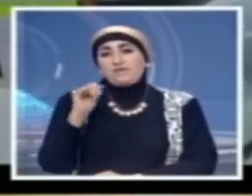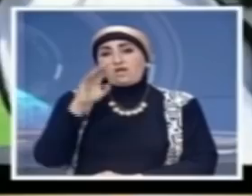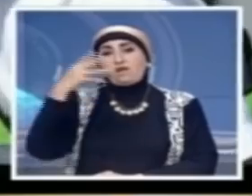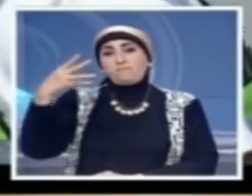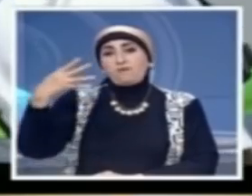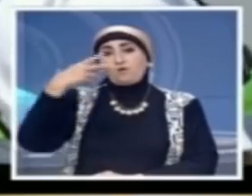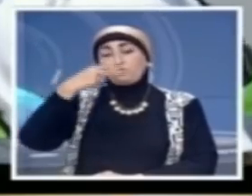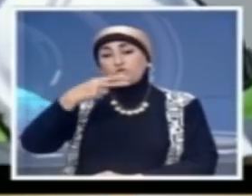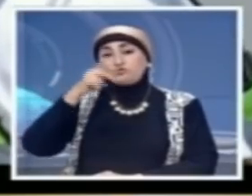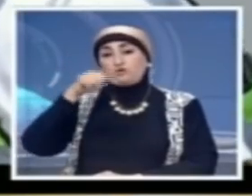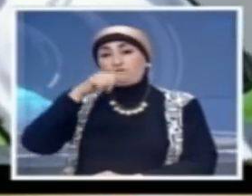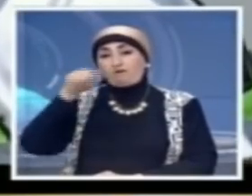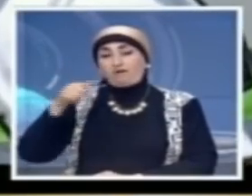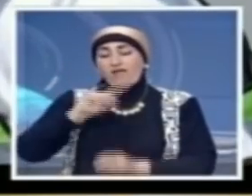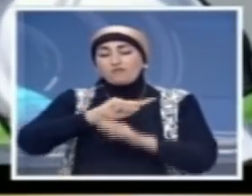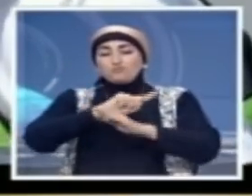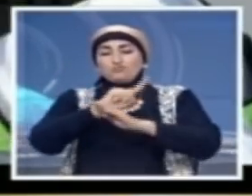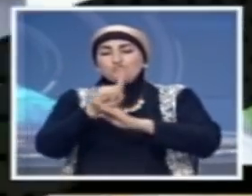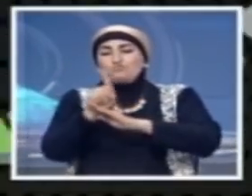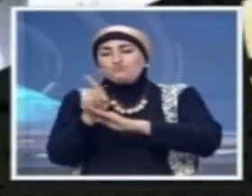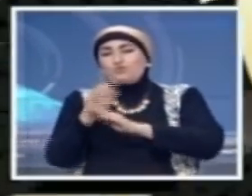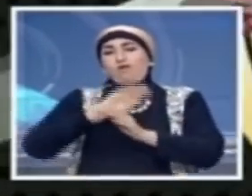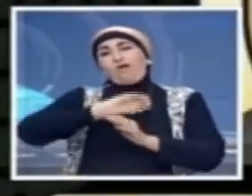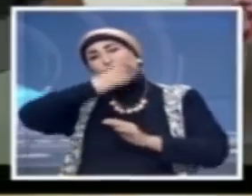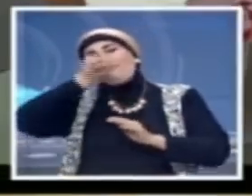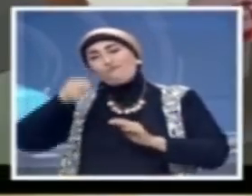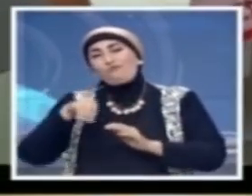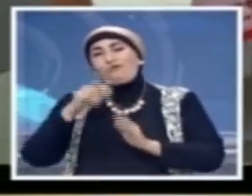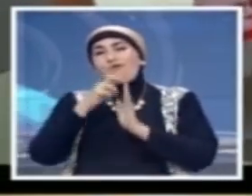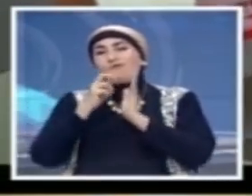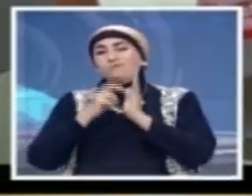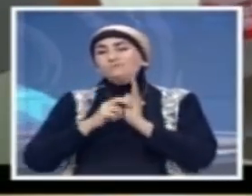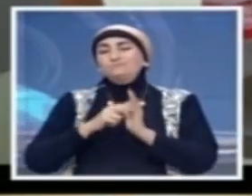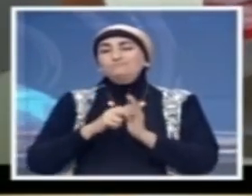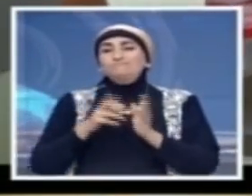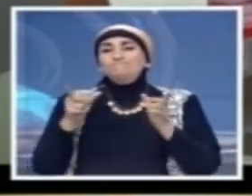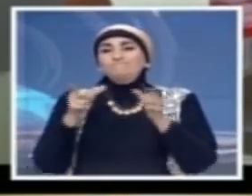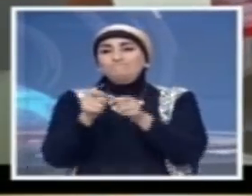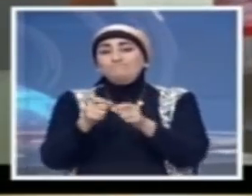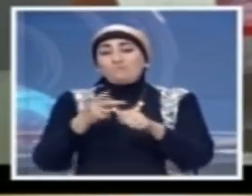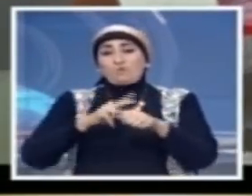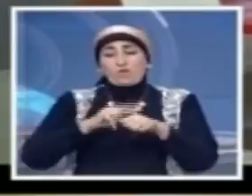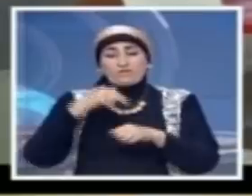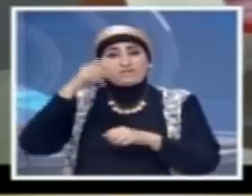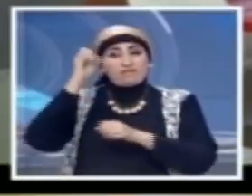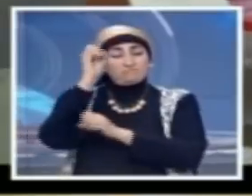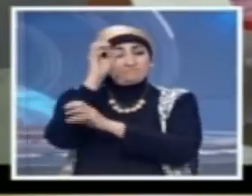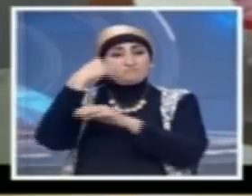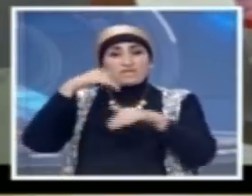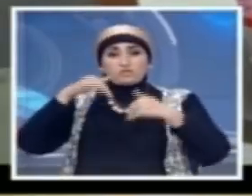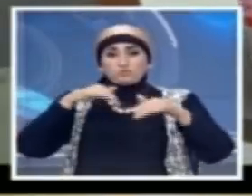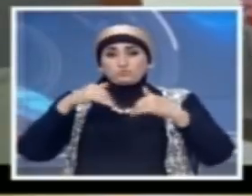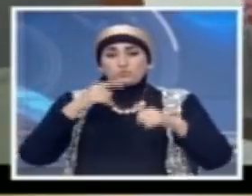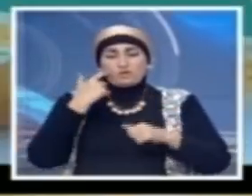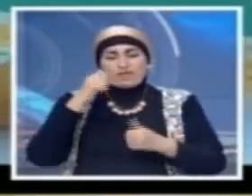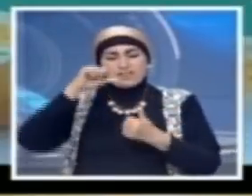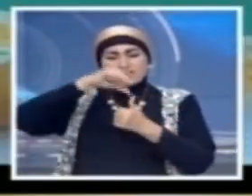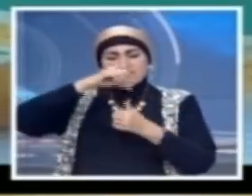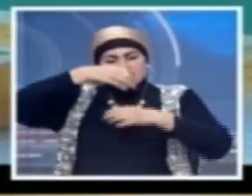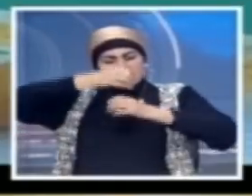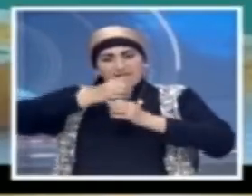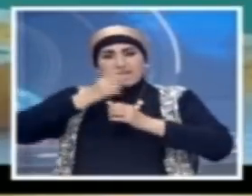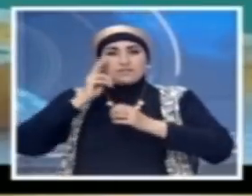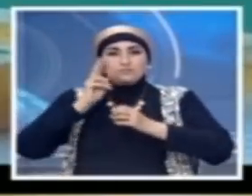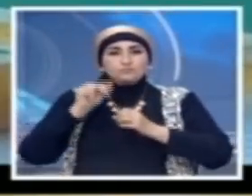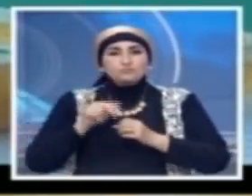41,124 مخالفة تجاوز السرعة المقررة. وخلال الحملات المرورية على الطرق تم إجراء تحليل للكشف